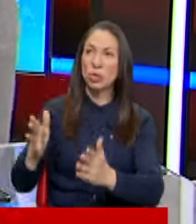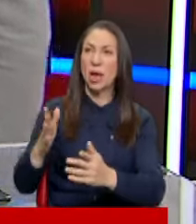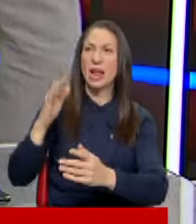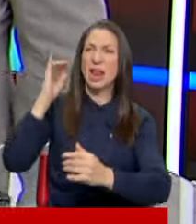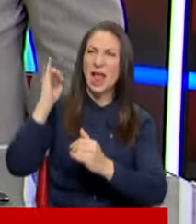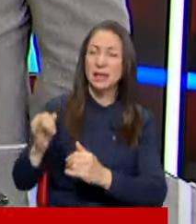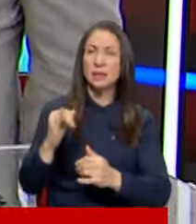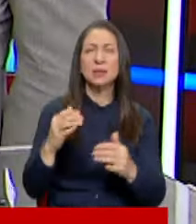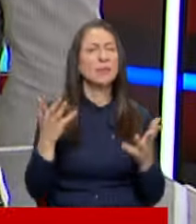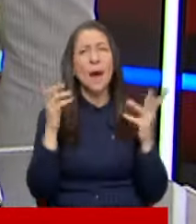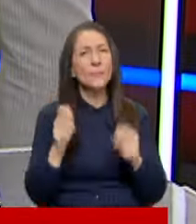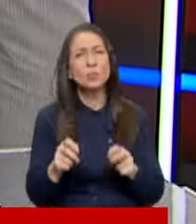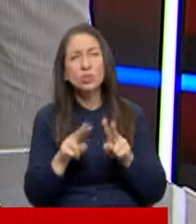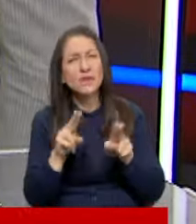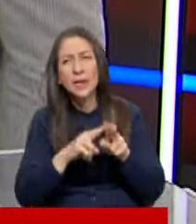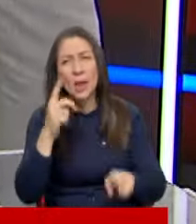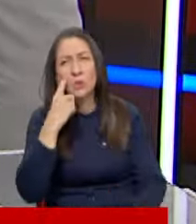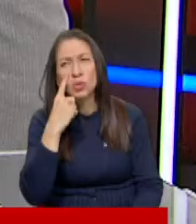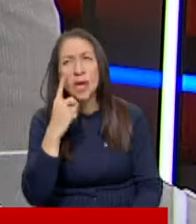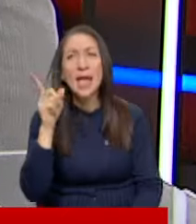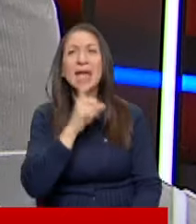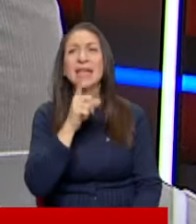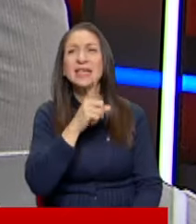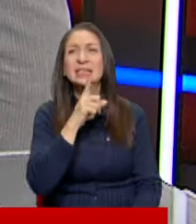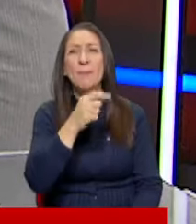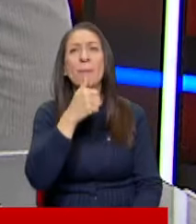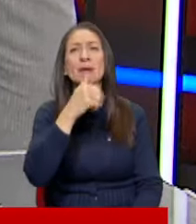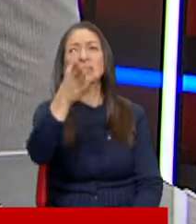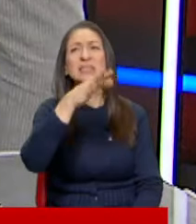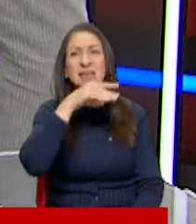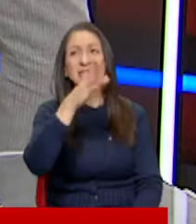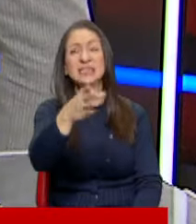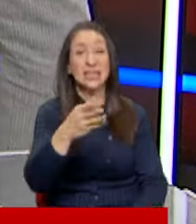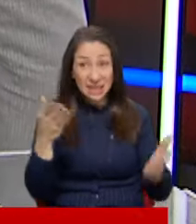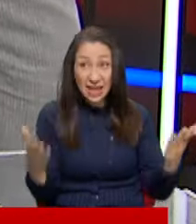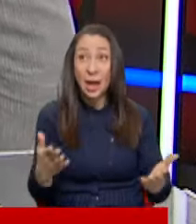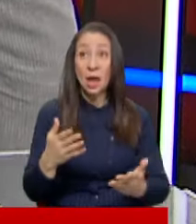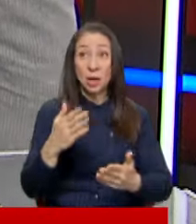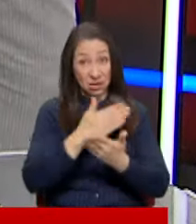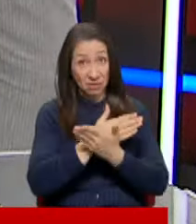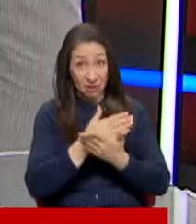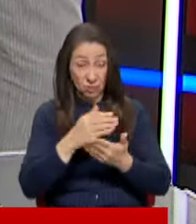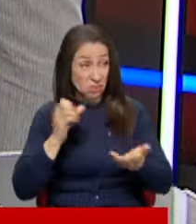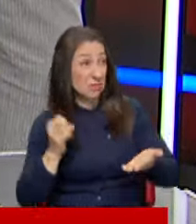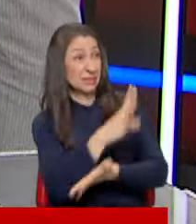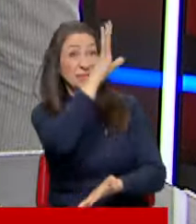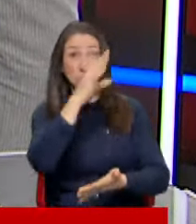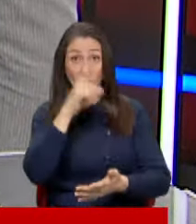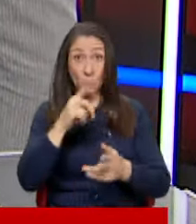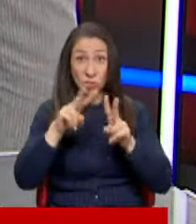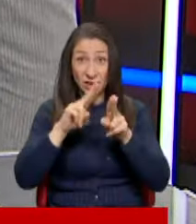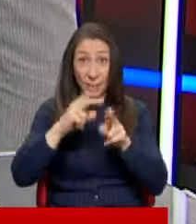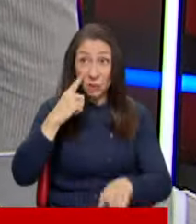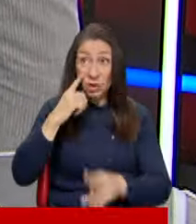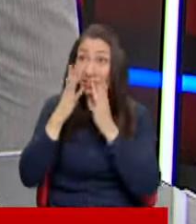ne yaptı Mustafa Kemal Atatürk İngilizler babanızdır dedeniz diye sürdü diye mi Mustafa Kemal Atatürk'ten